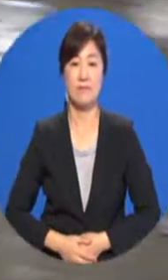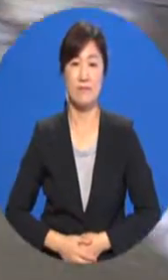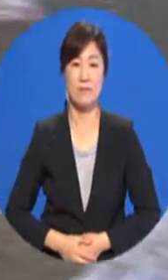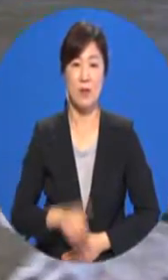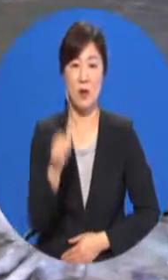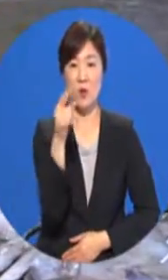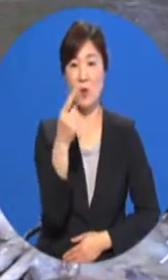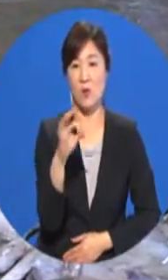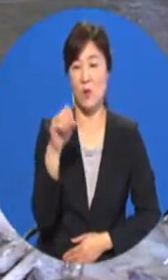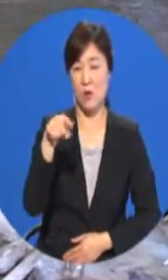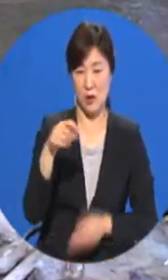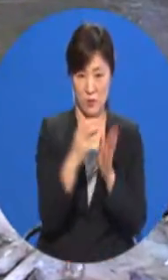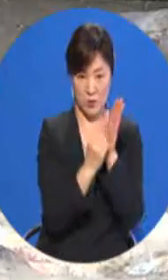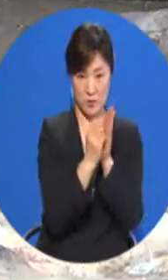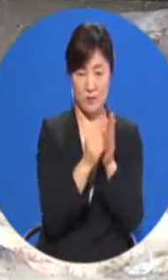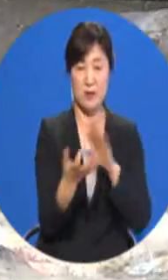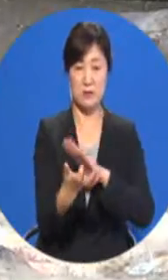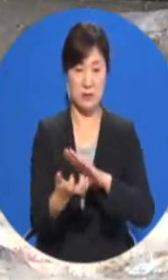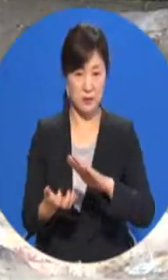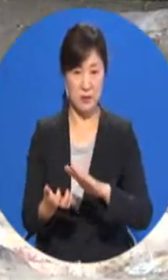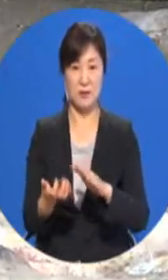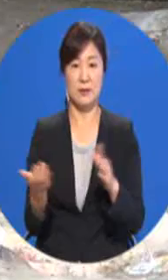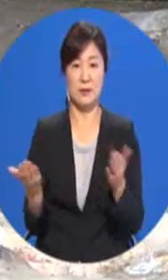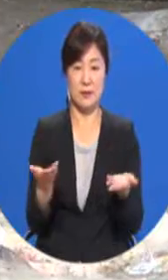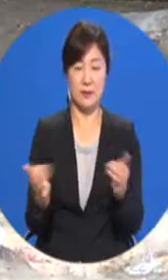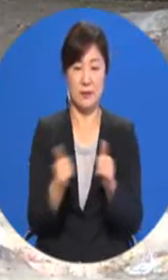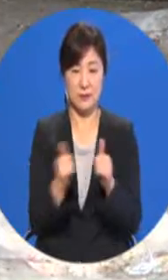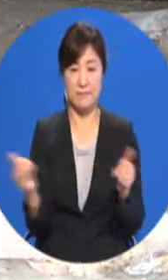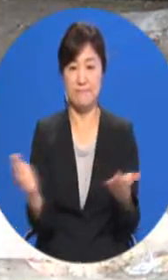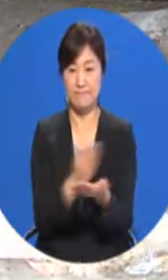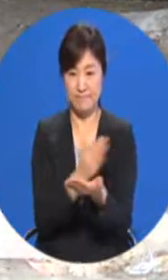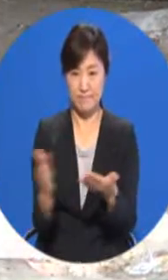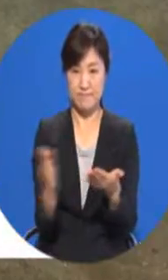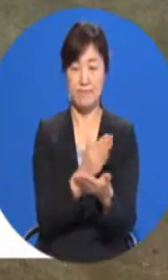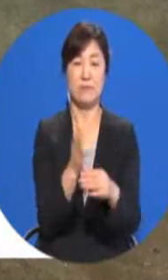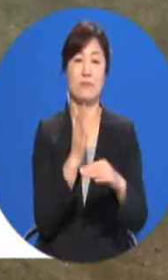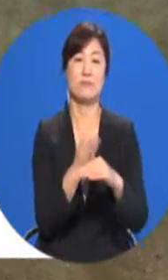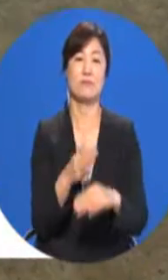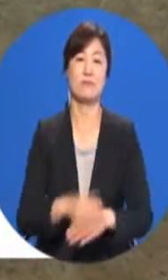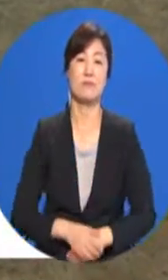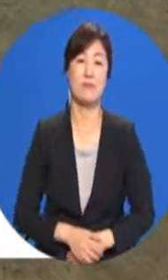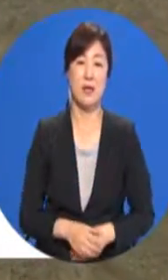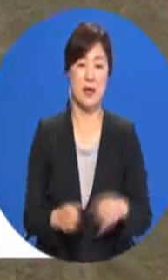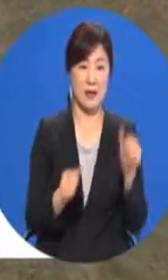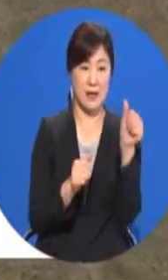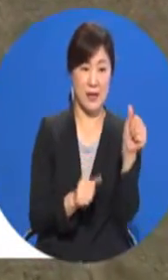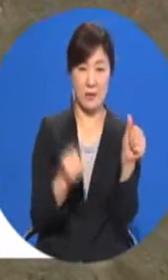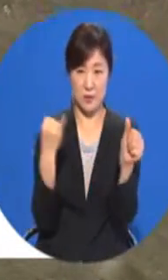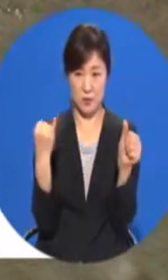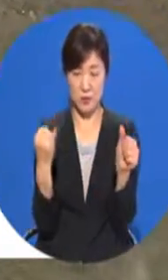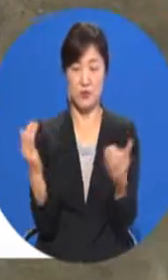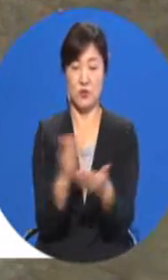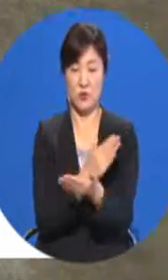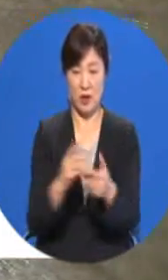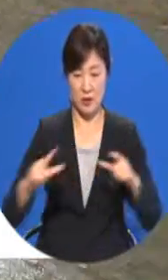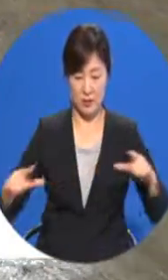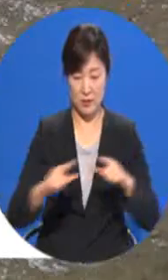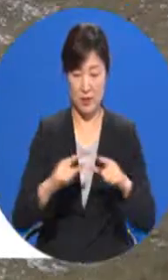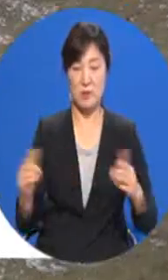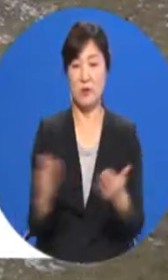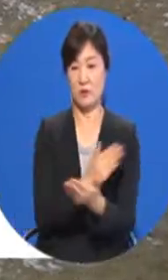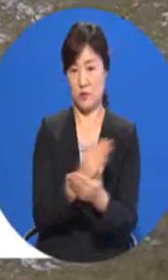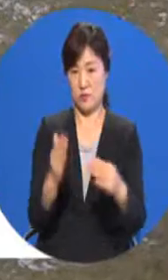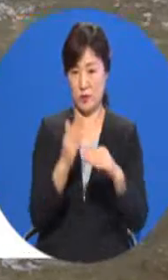홍어 위판을 앞두고 수협 직원들이 선별 작업을 하고 있습니다. 암수를 구별하고 크기별로 나눠서